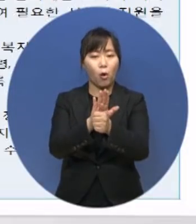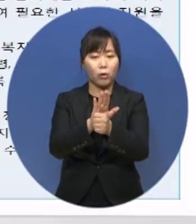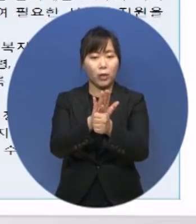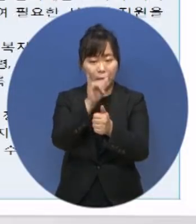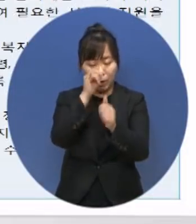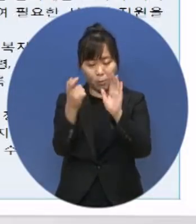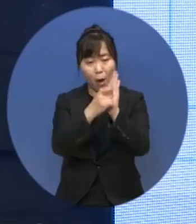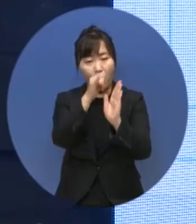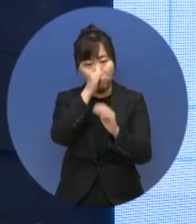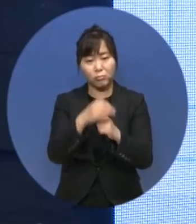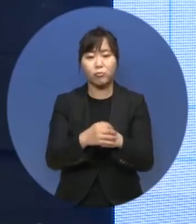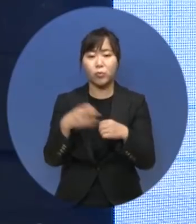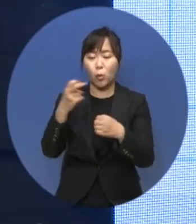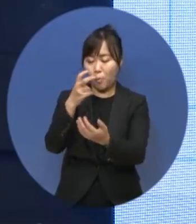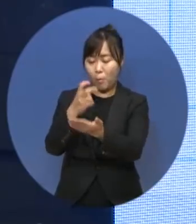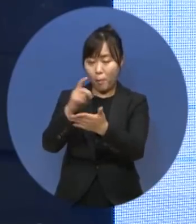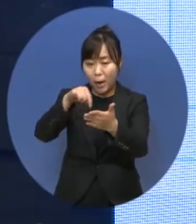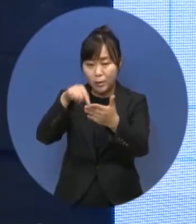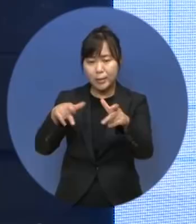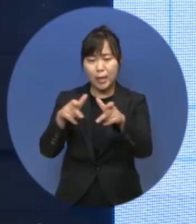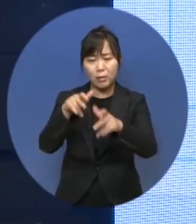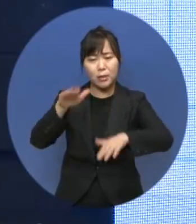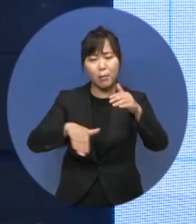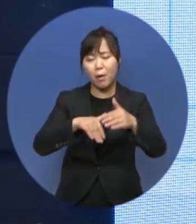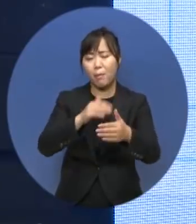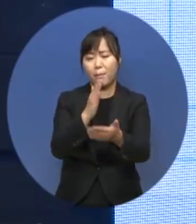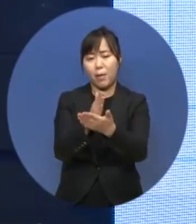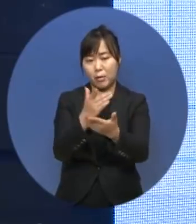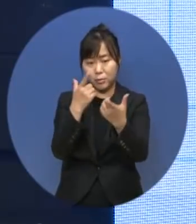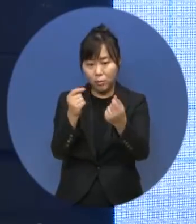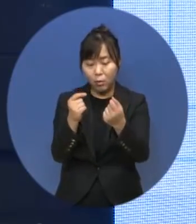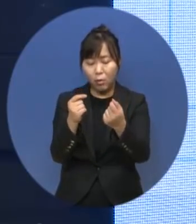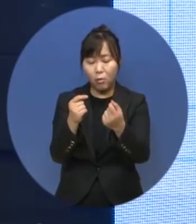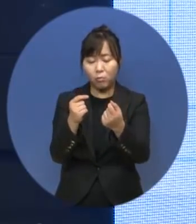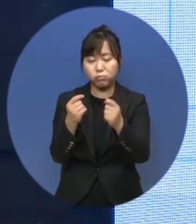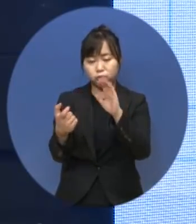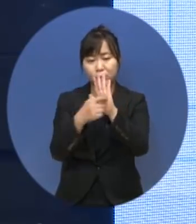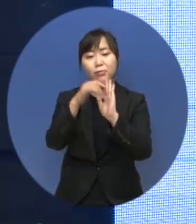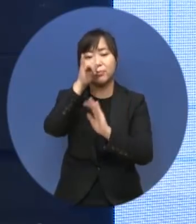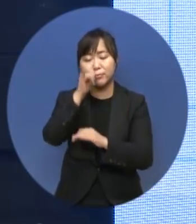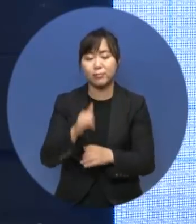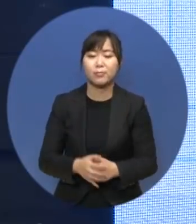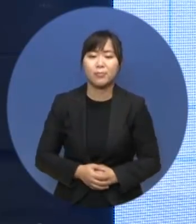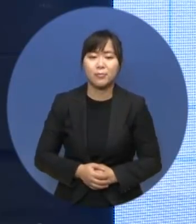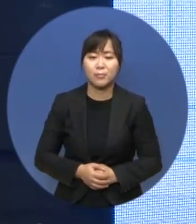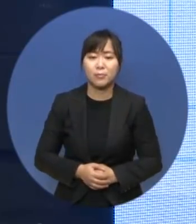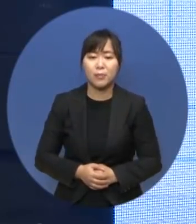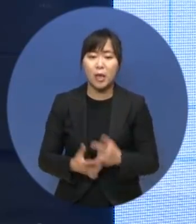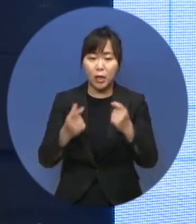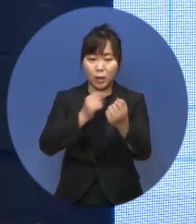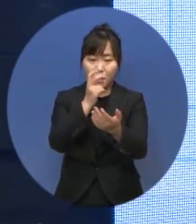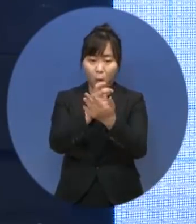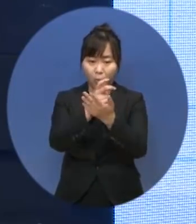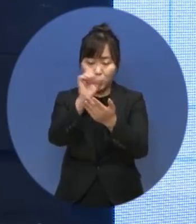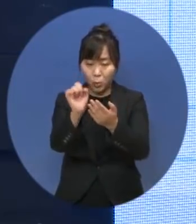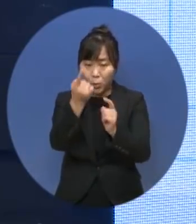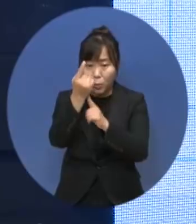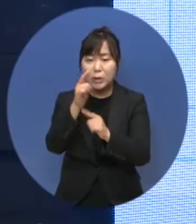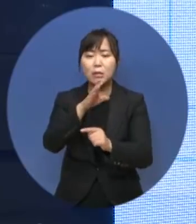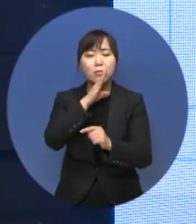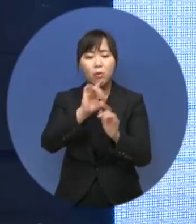있습니다. 또한 법에서 장애인들이 차별받지 않도록 해야 된다고 명시되어 있습니다. 이러한 법을 근거로